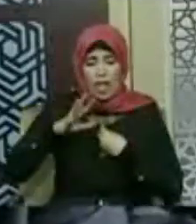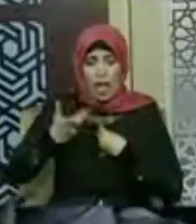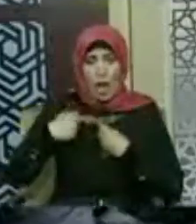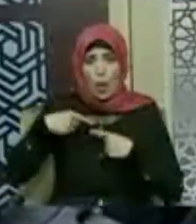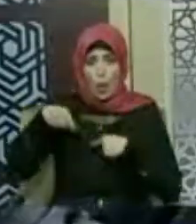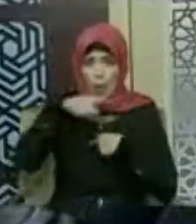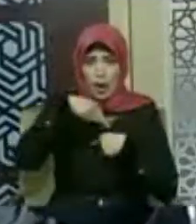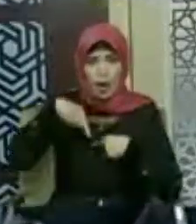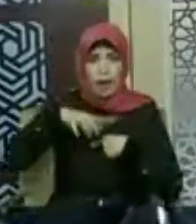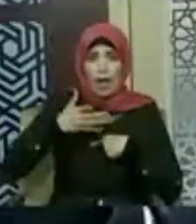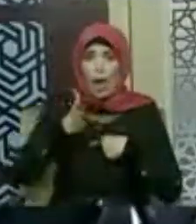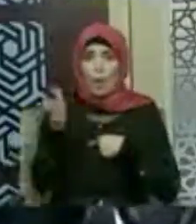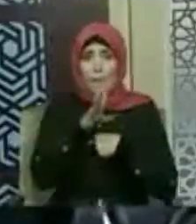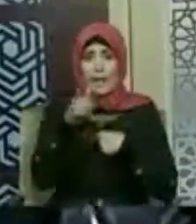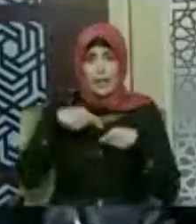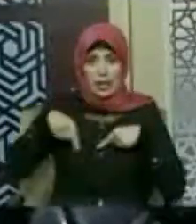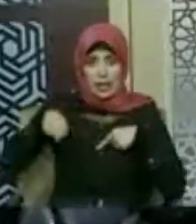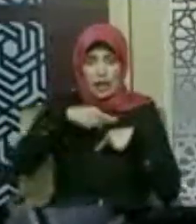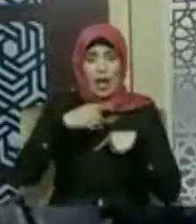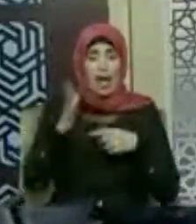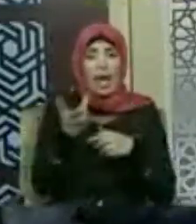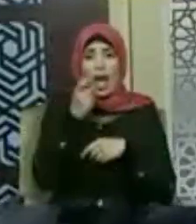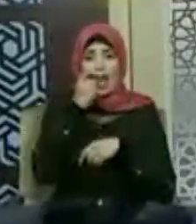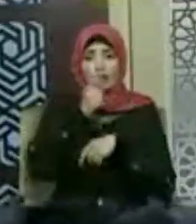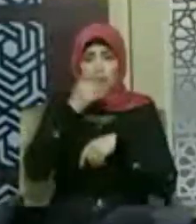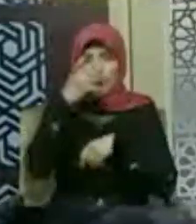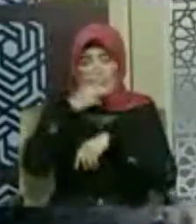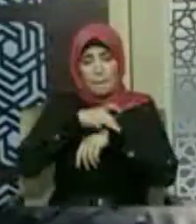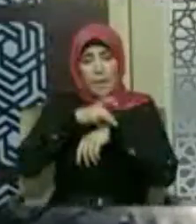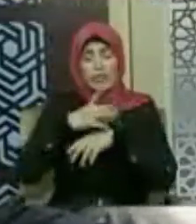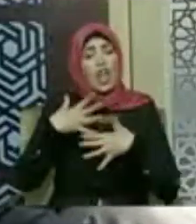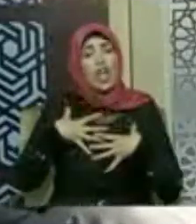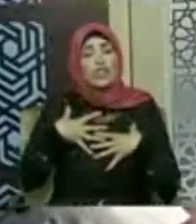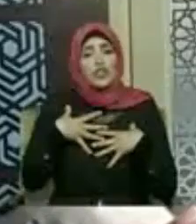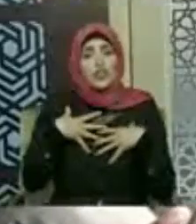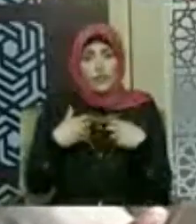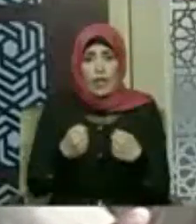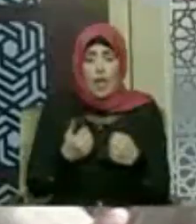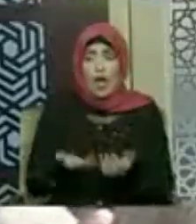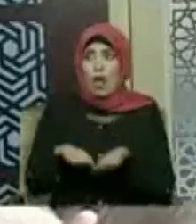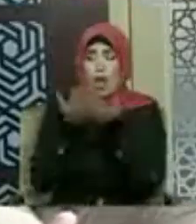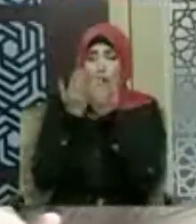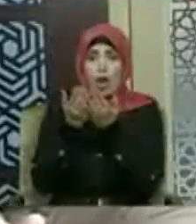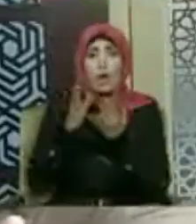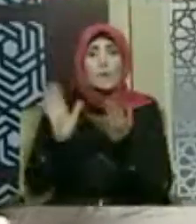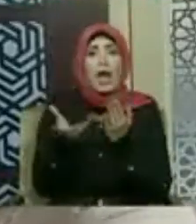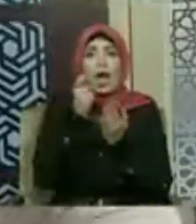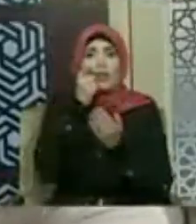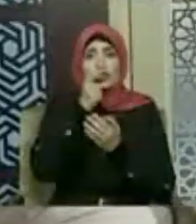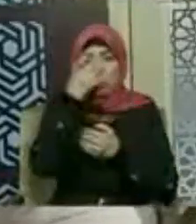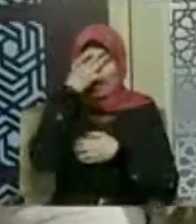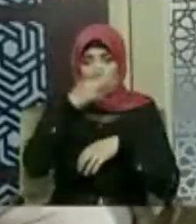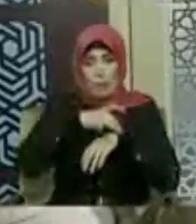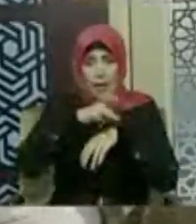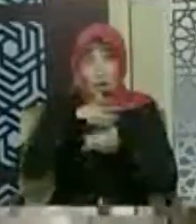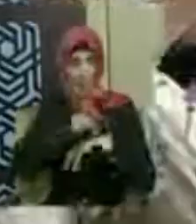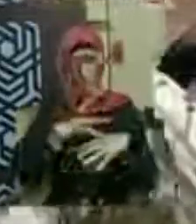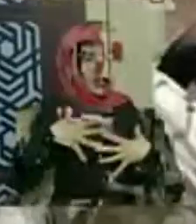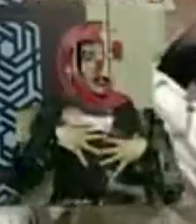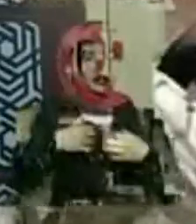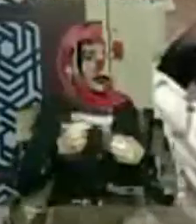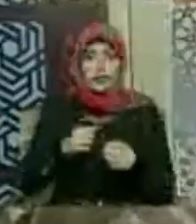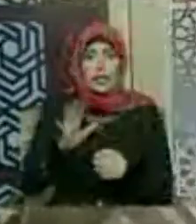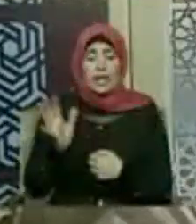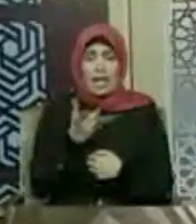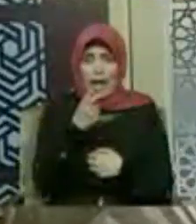ولا مبتدعين، واسقنا عند الحوض بيد حبيبك محمد صلى الله عليه